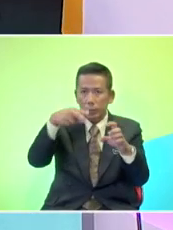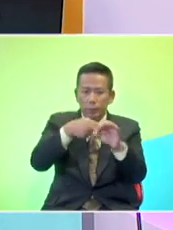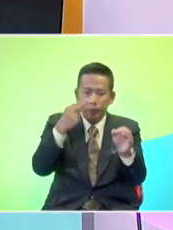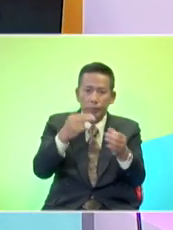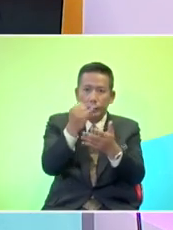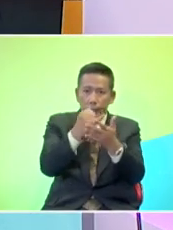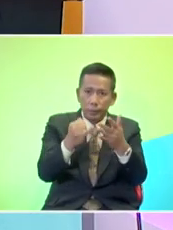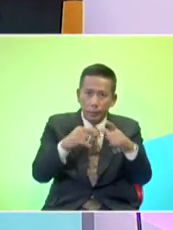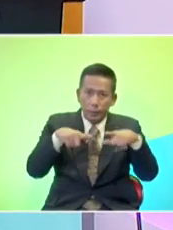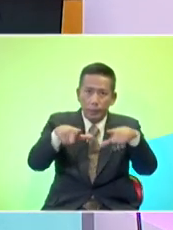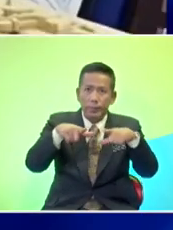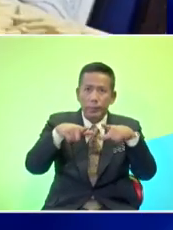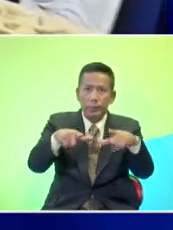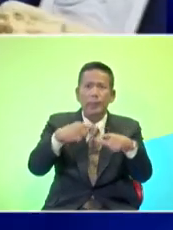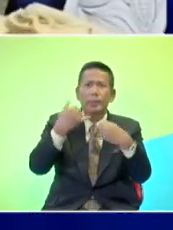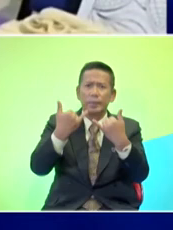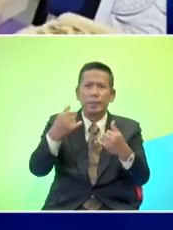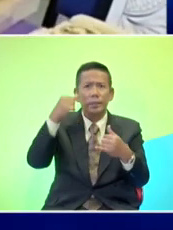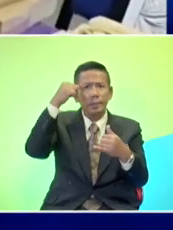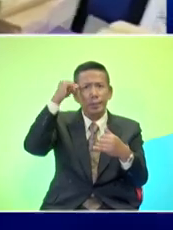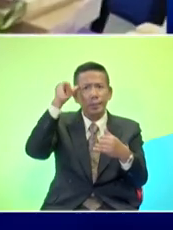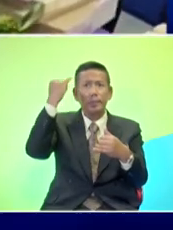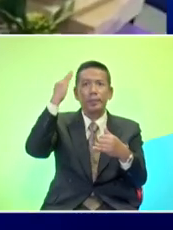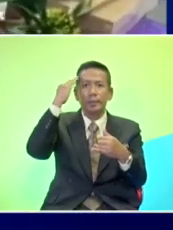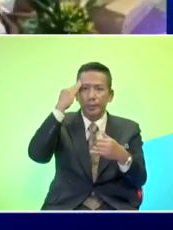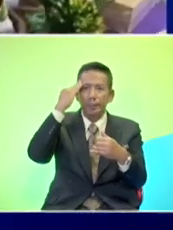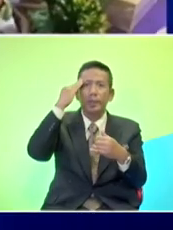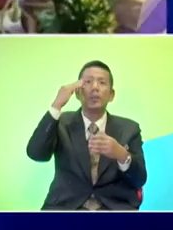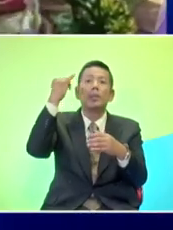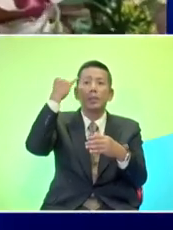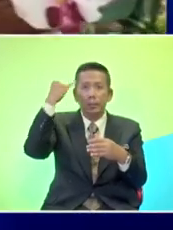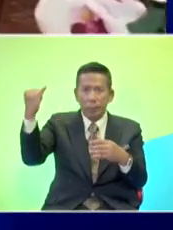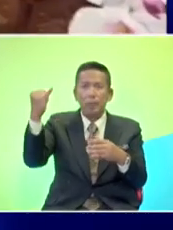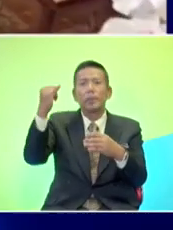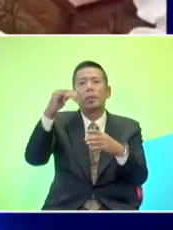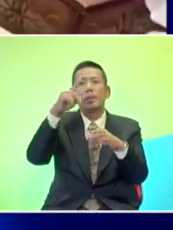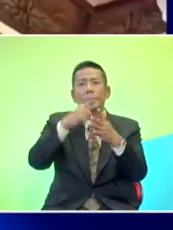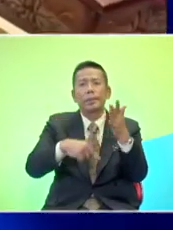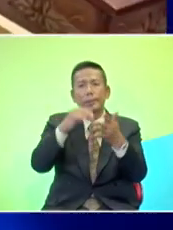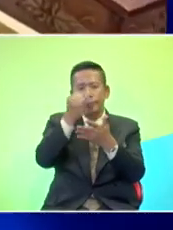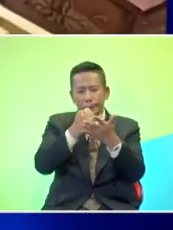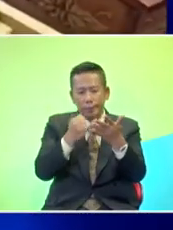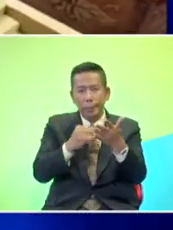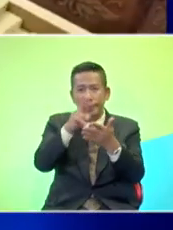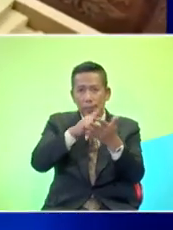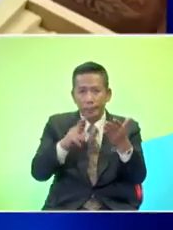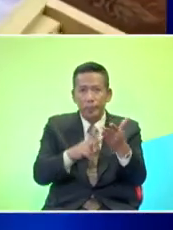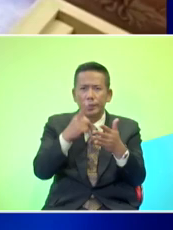udah tahu tentang persepsi udah tahu ilmu apakah seni ukiran Apakah teknik-teknik penghasilan